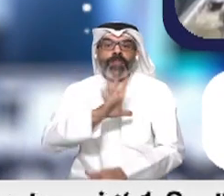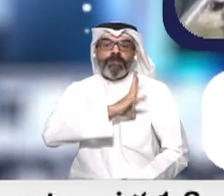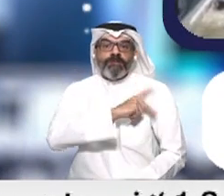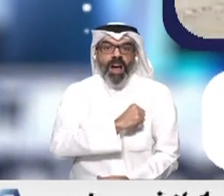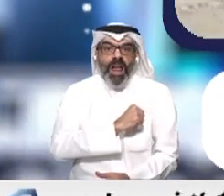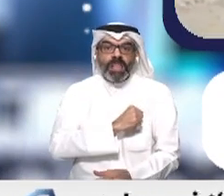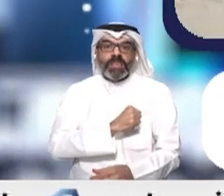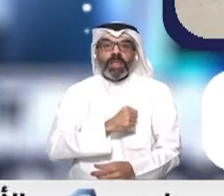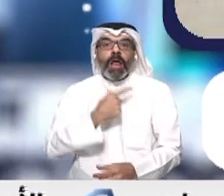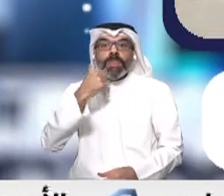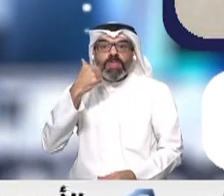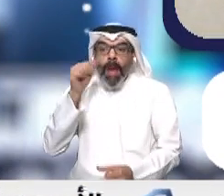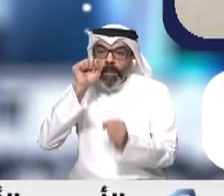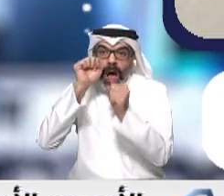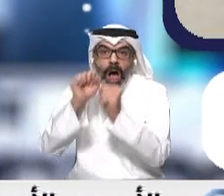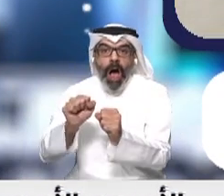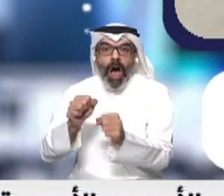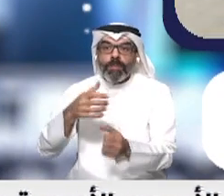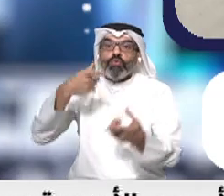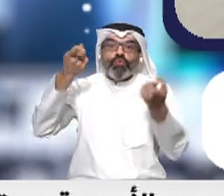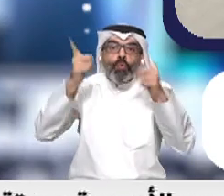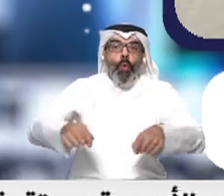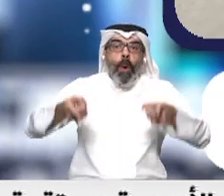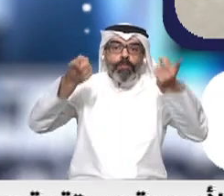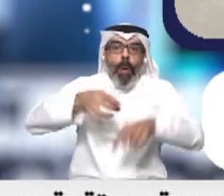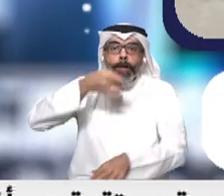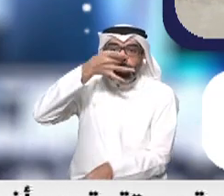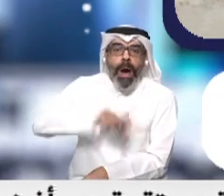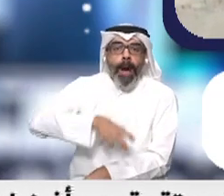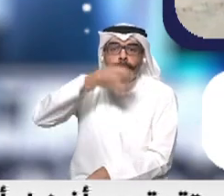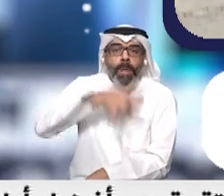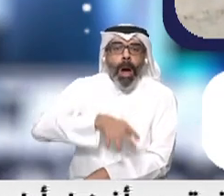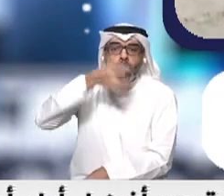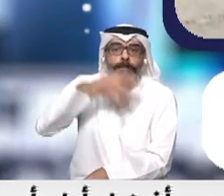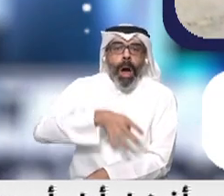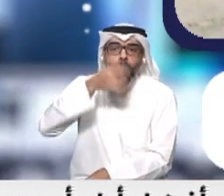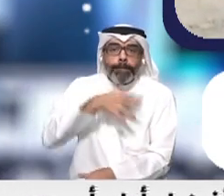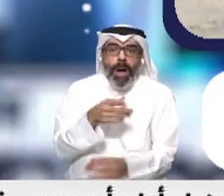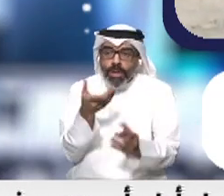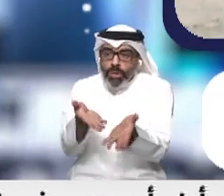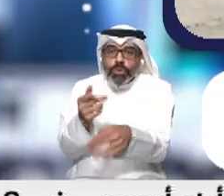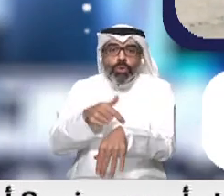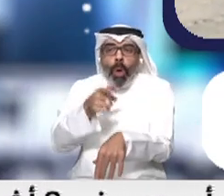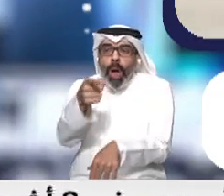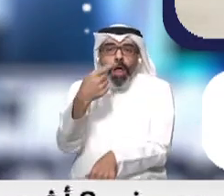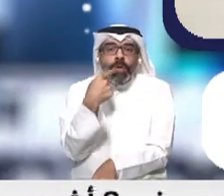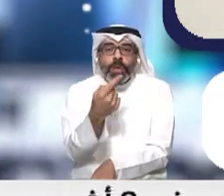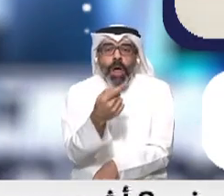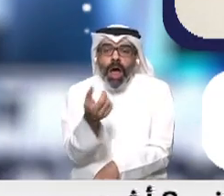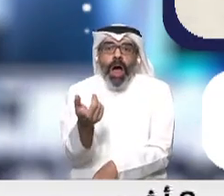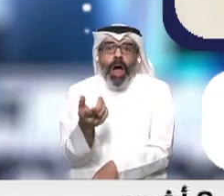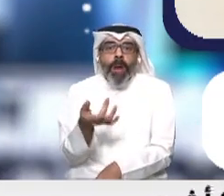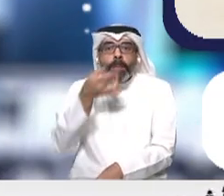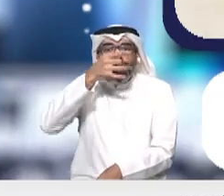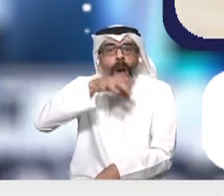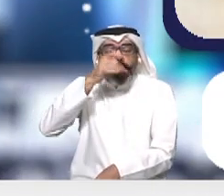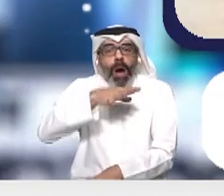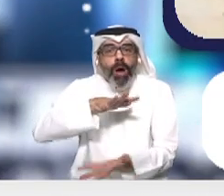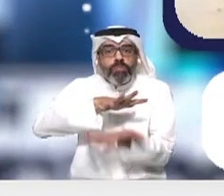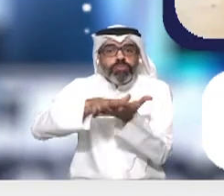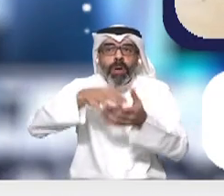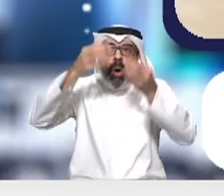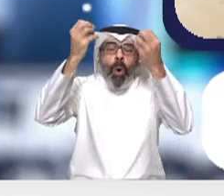الشعب الفلسطيني التي تهدر يوميا. التقرير الذي أشرتموه منذ قليل، تقرير يبين الحالة المدرية